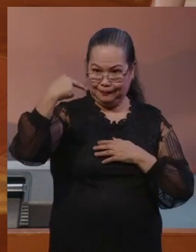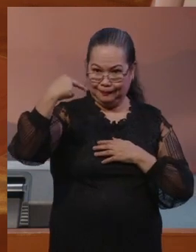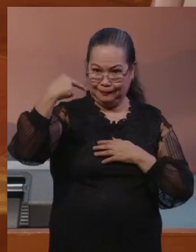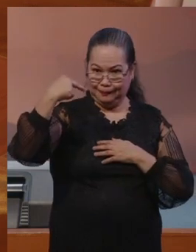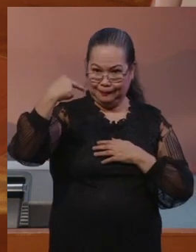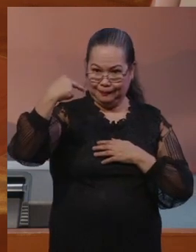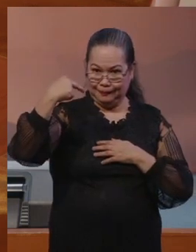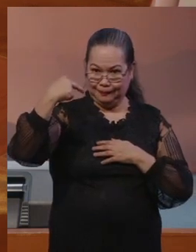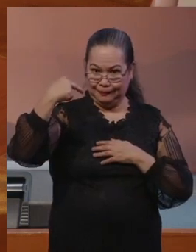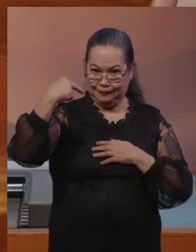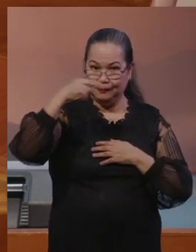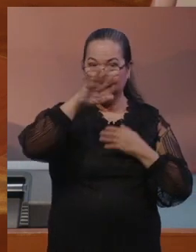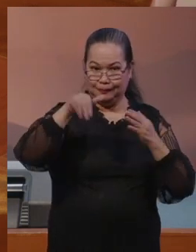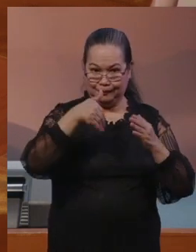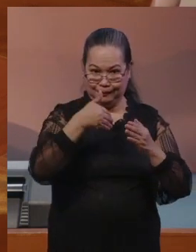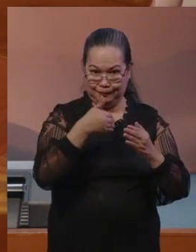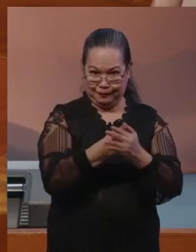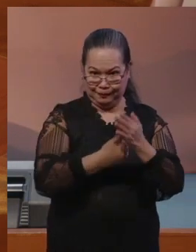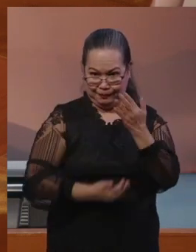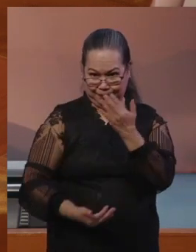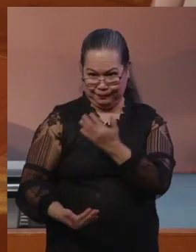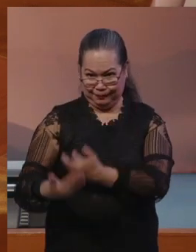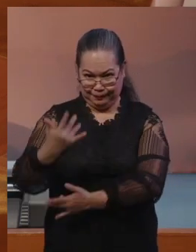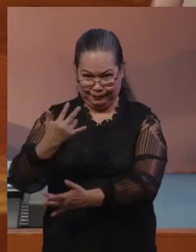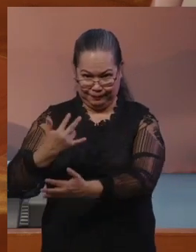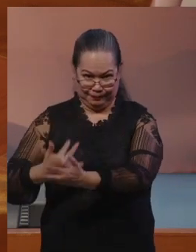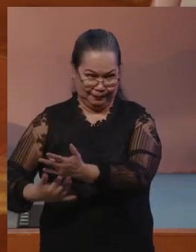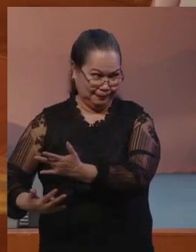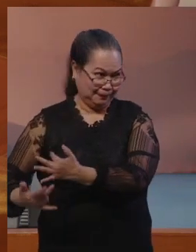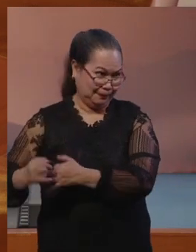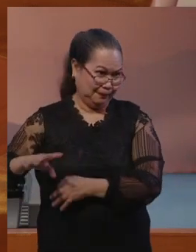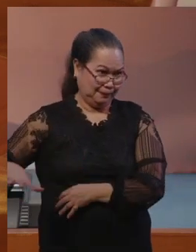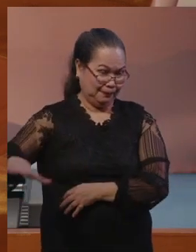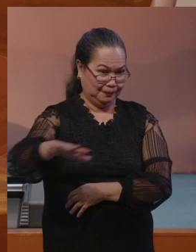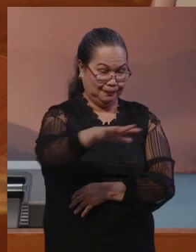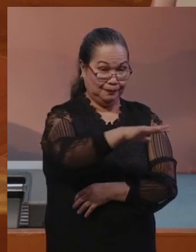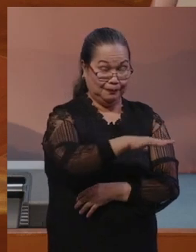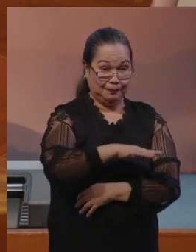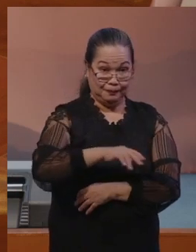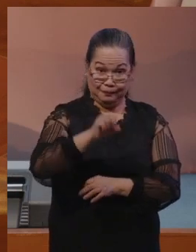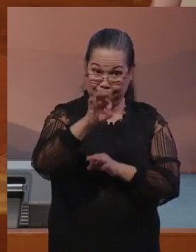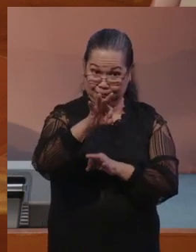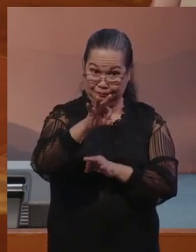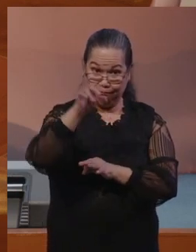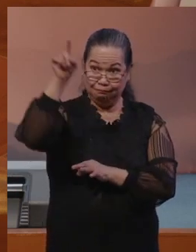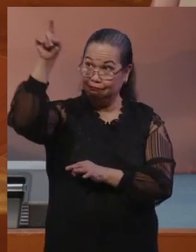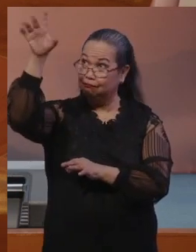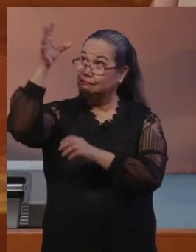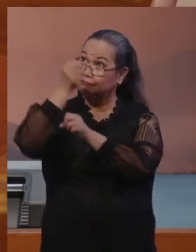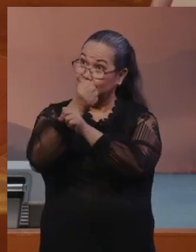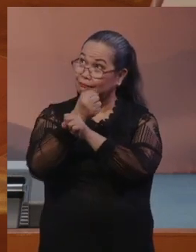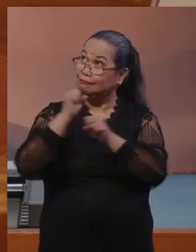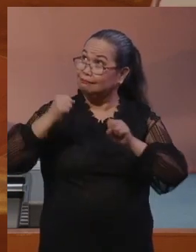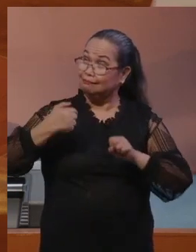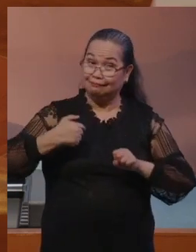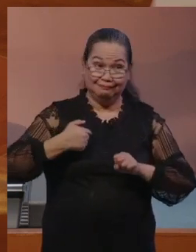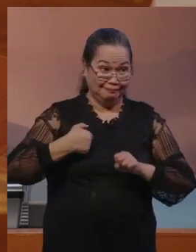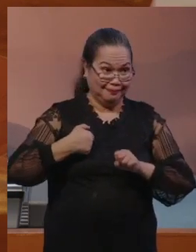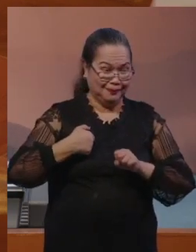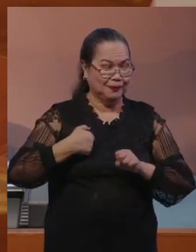tayo ay papunta lahat sa impyerno. Ngunit kung tayo ay niligtas niya,